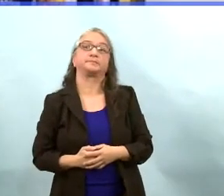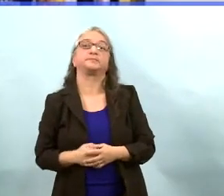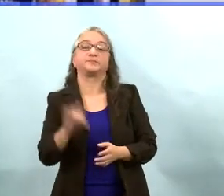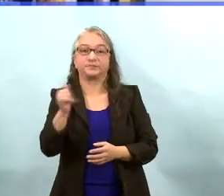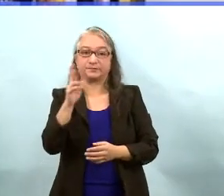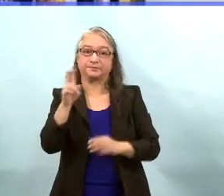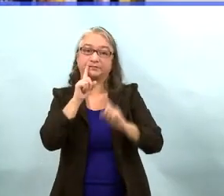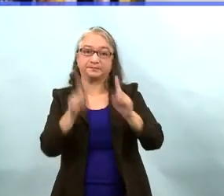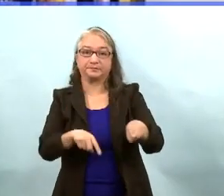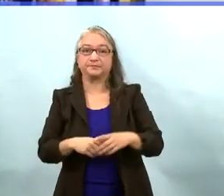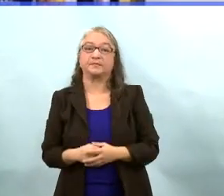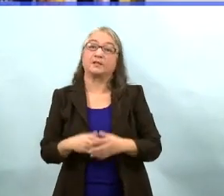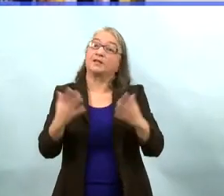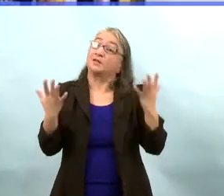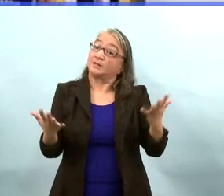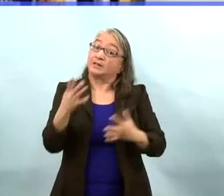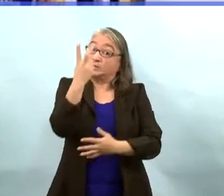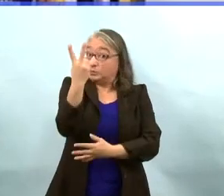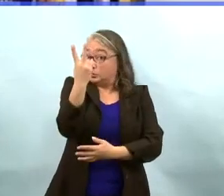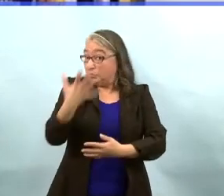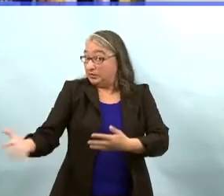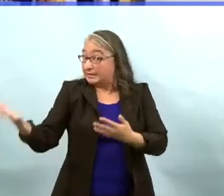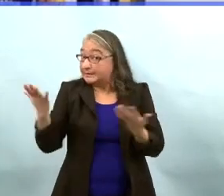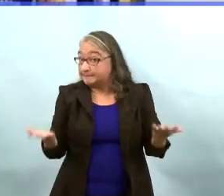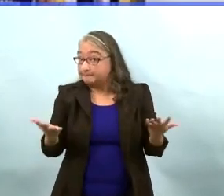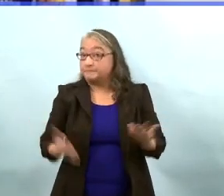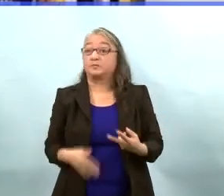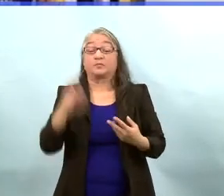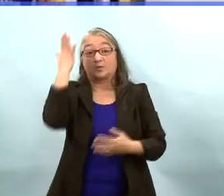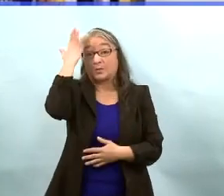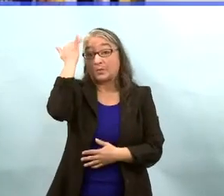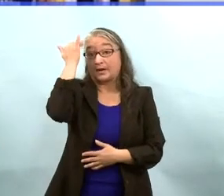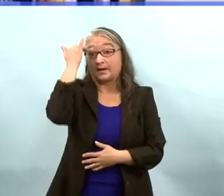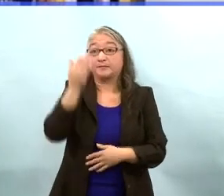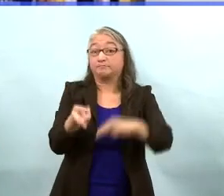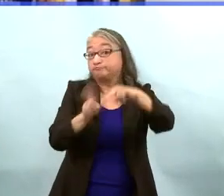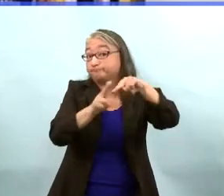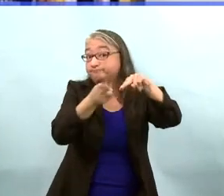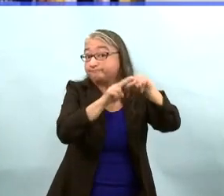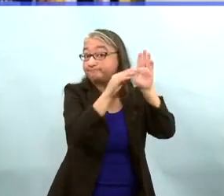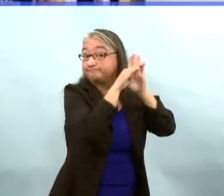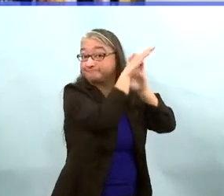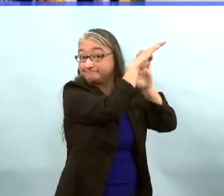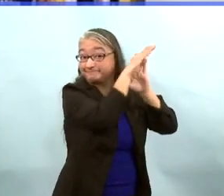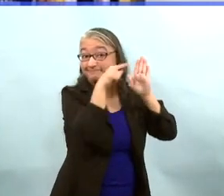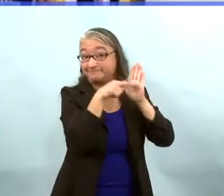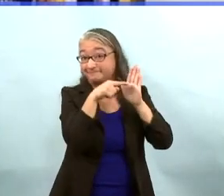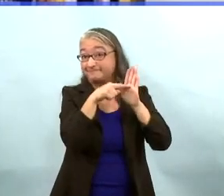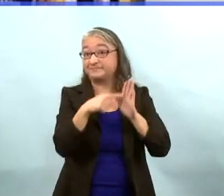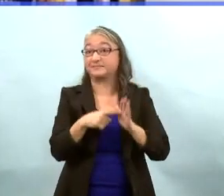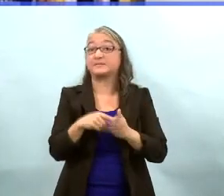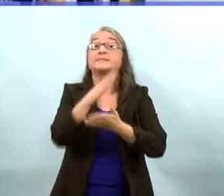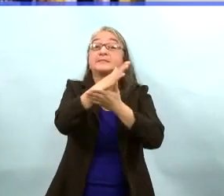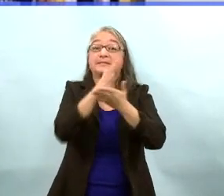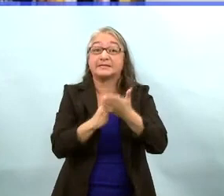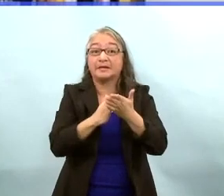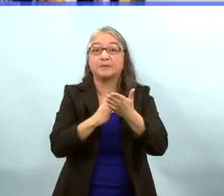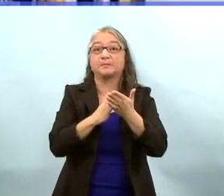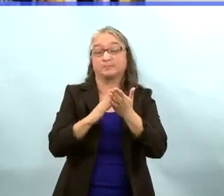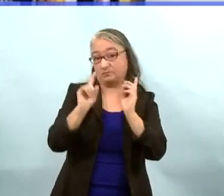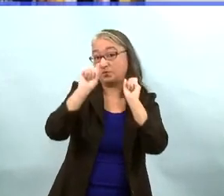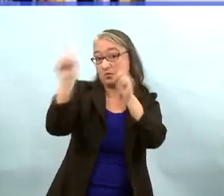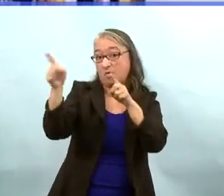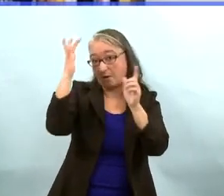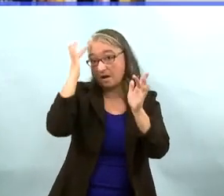Alors, il y a deux facteurs importants qui contribuent à cette situation. Où on voit, qui permet cette situation dans laquelle on voit plus de gens